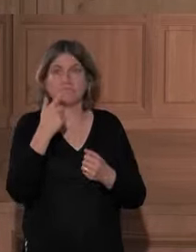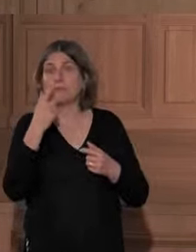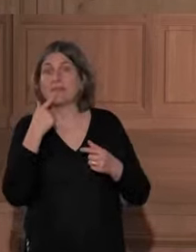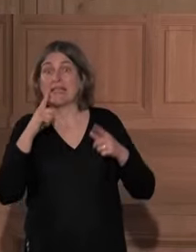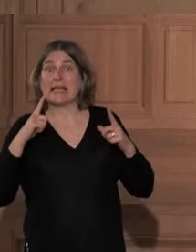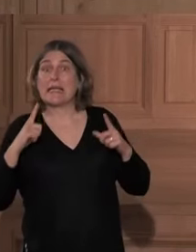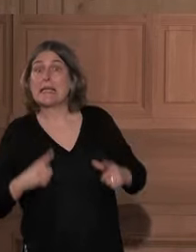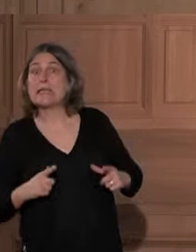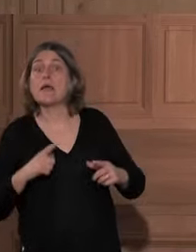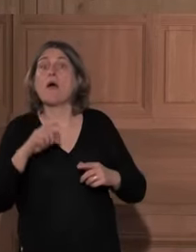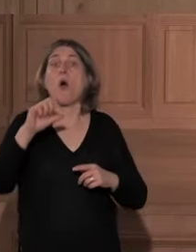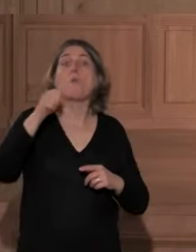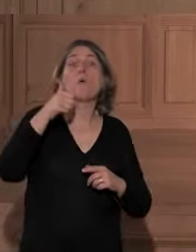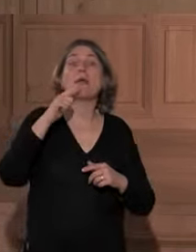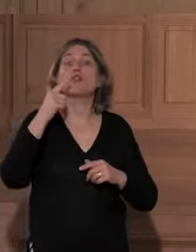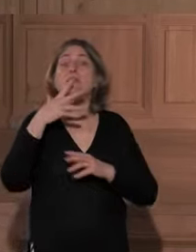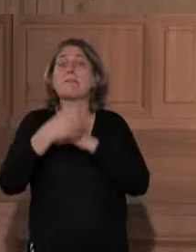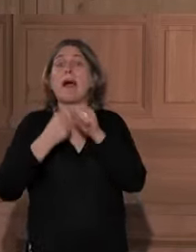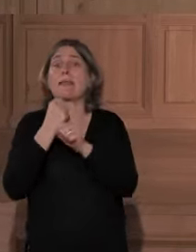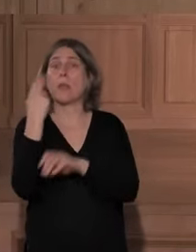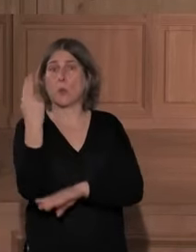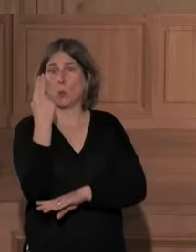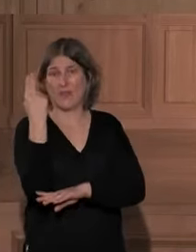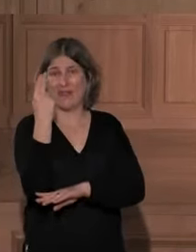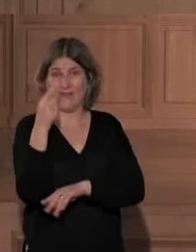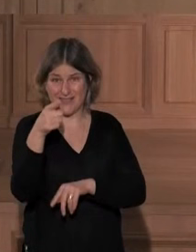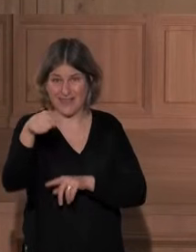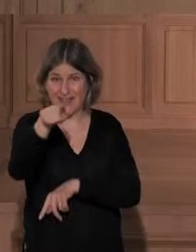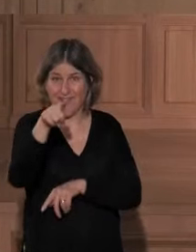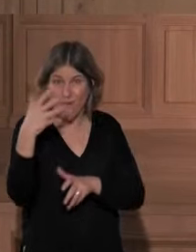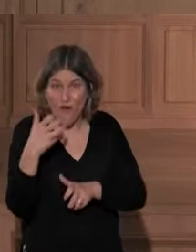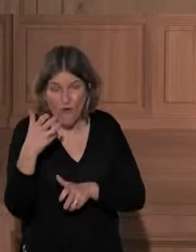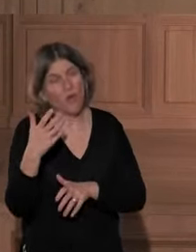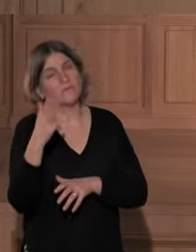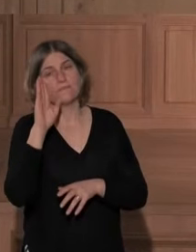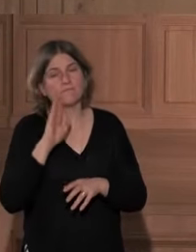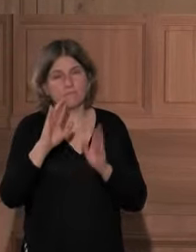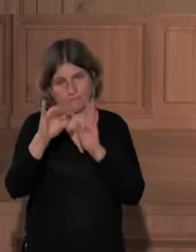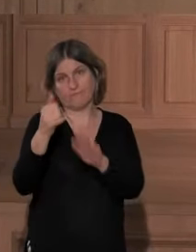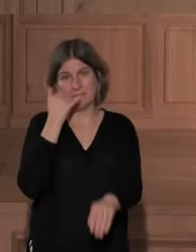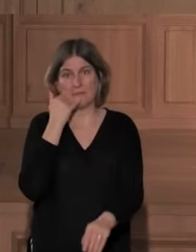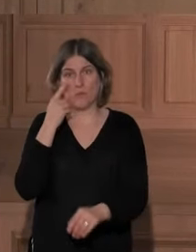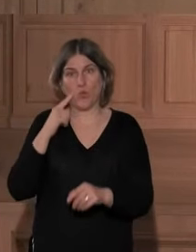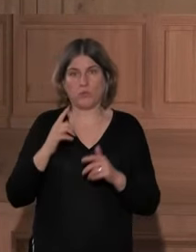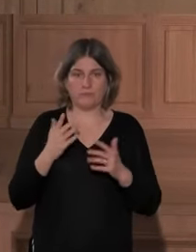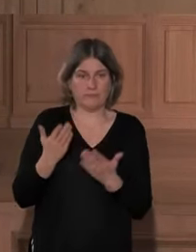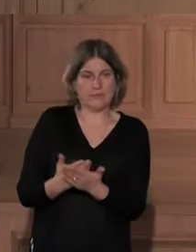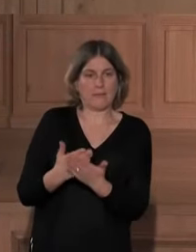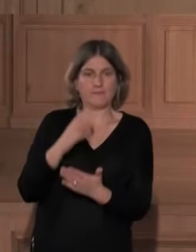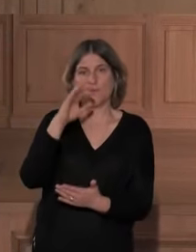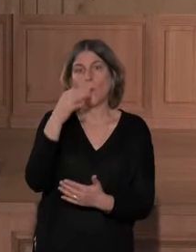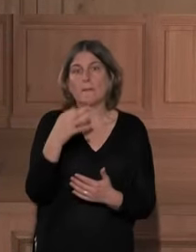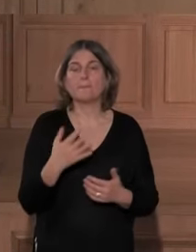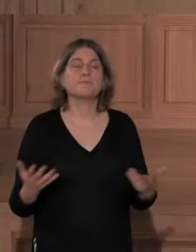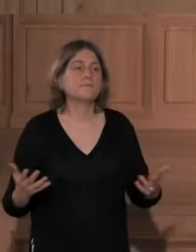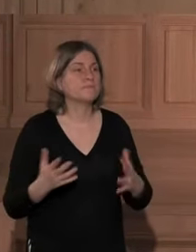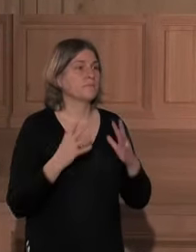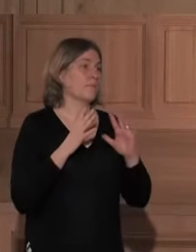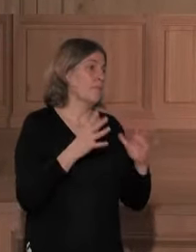ou les premières années ou deuxième année universitaire qui nous regardent ou qui nous entendent se mobilisent et nous appellent. Et après, pour le bénévolat, encore une fois, voilà, on a